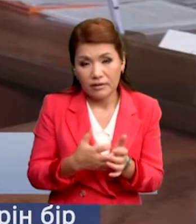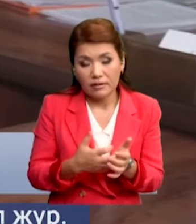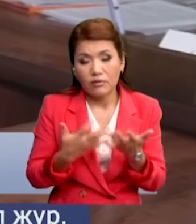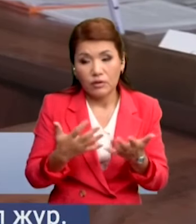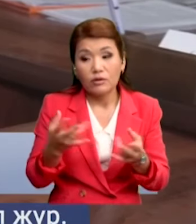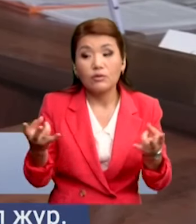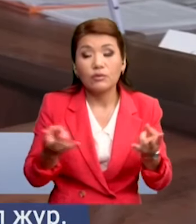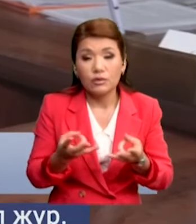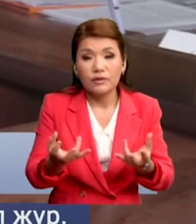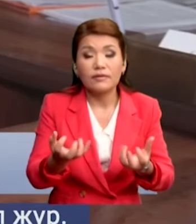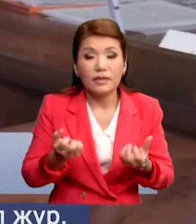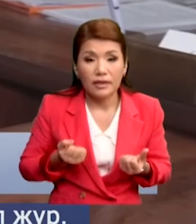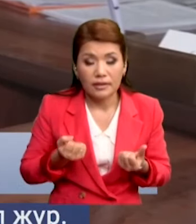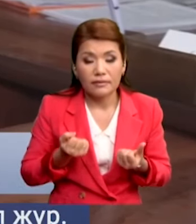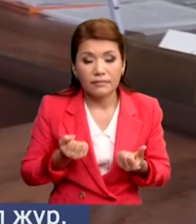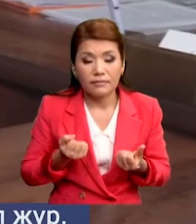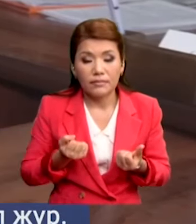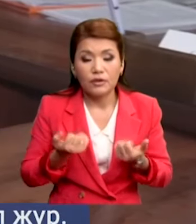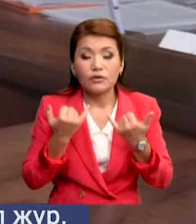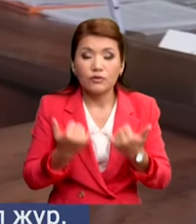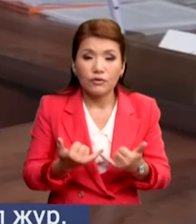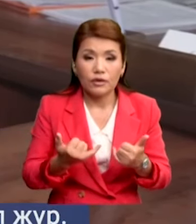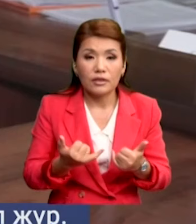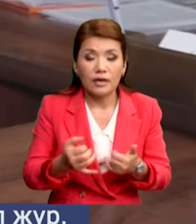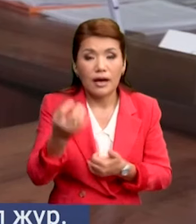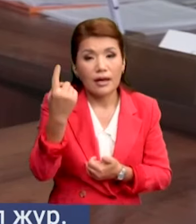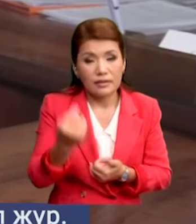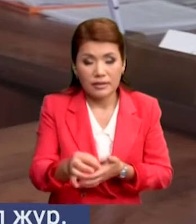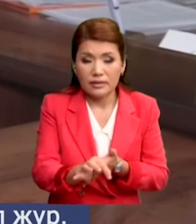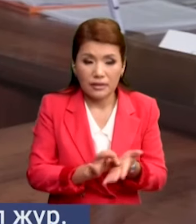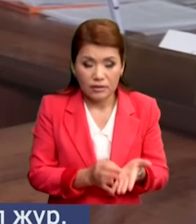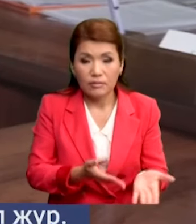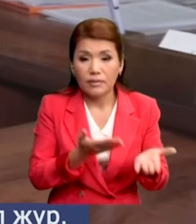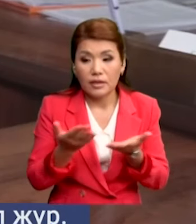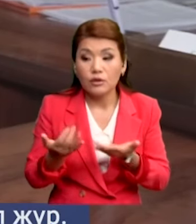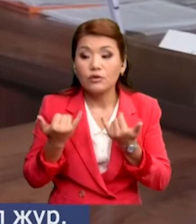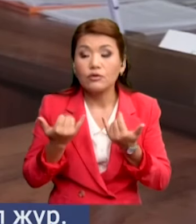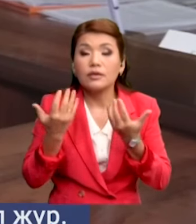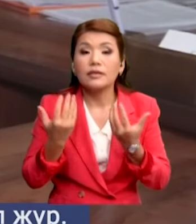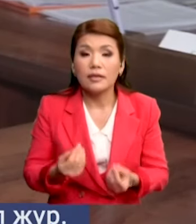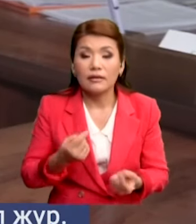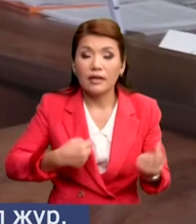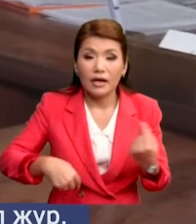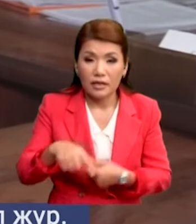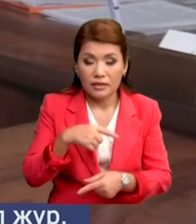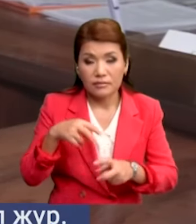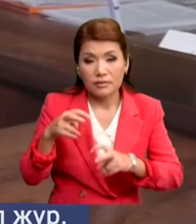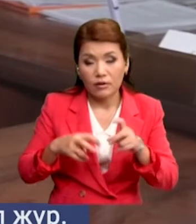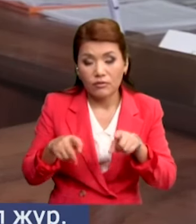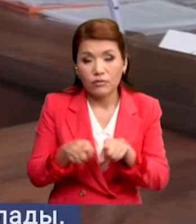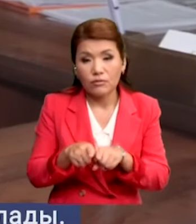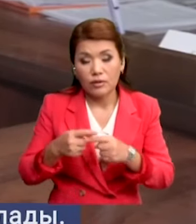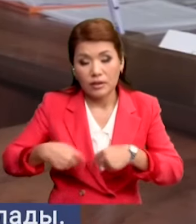которых нужно взять, сегодня принять в один день. У меня на сегодняшний день в нашем предприятии